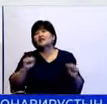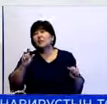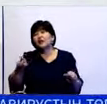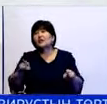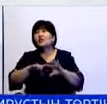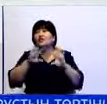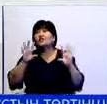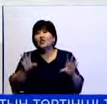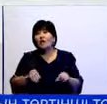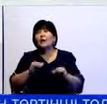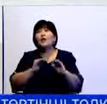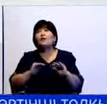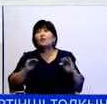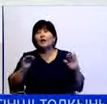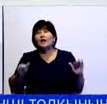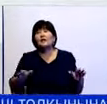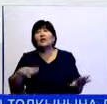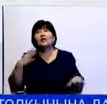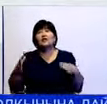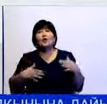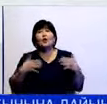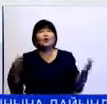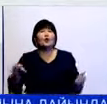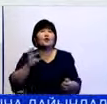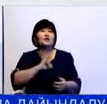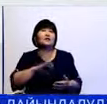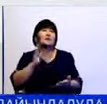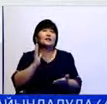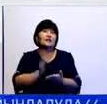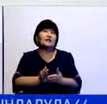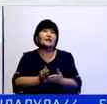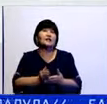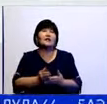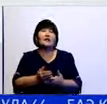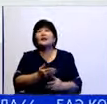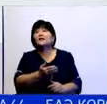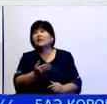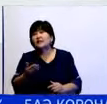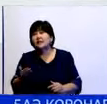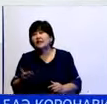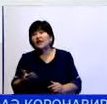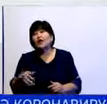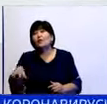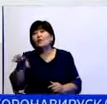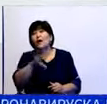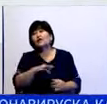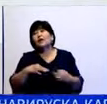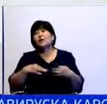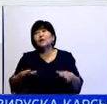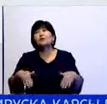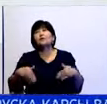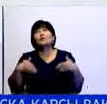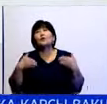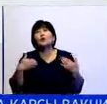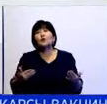қатар жалпы балалардың шынығуына үлкен септігін тигізеді. Сіздерді барлықтарыңызды мерекемен